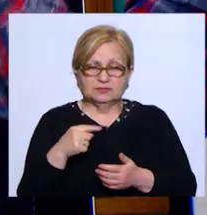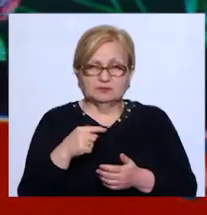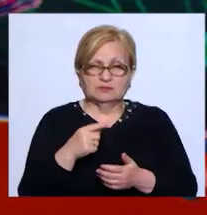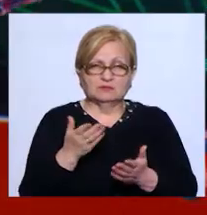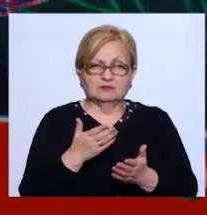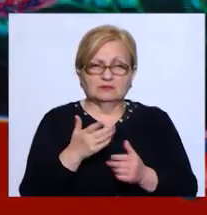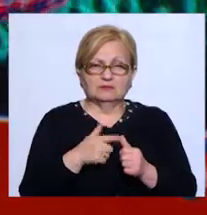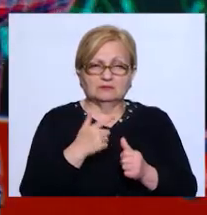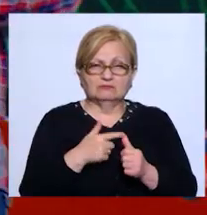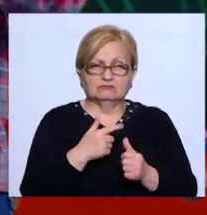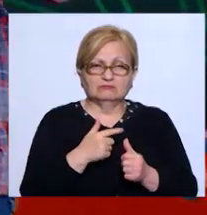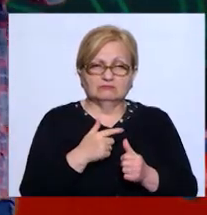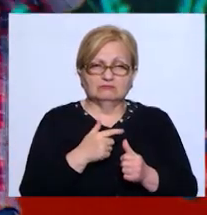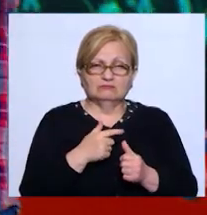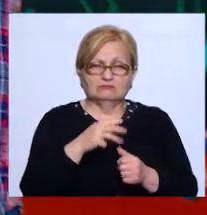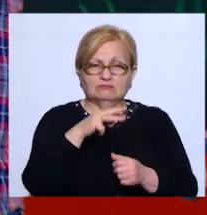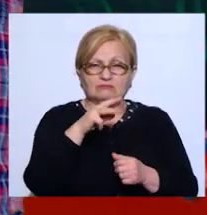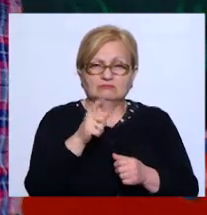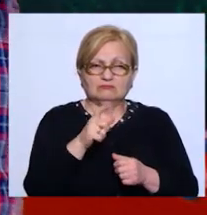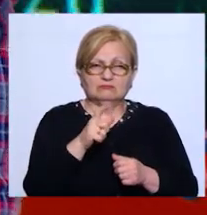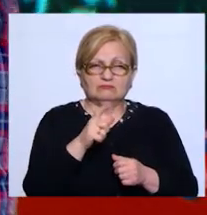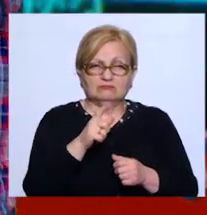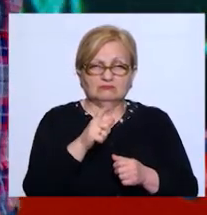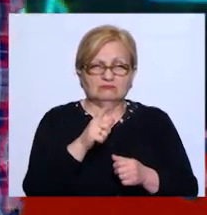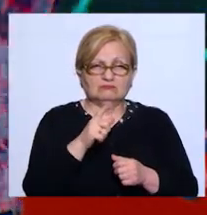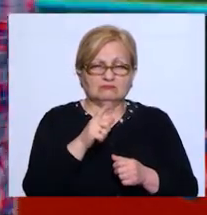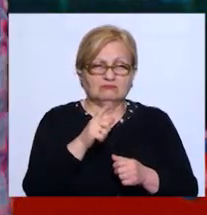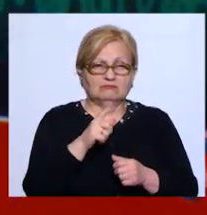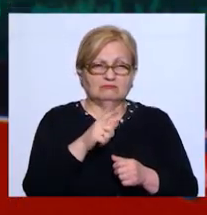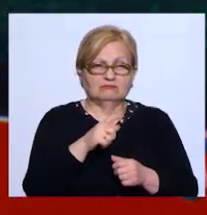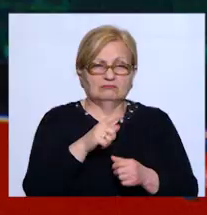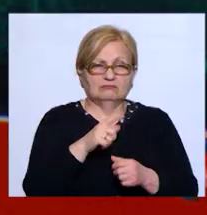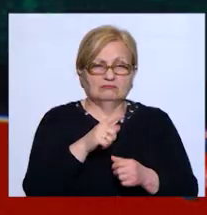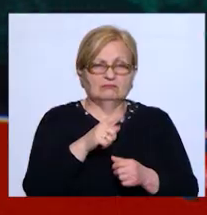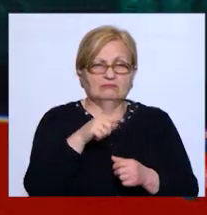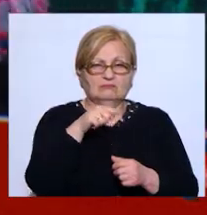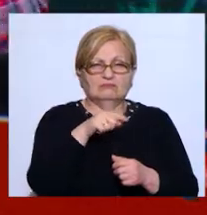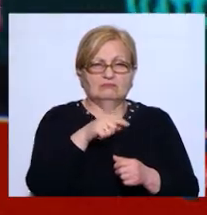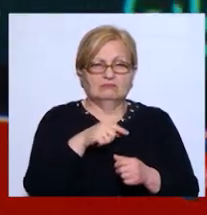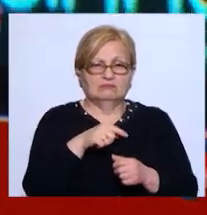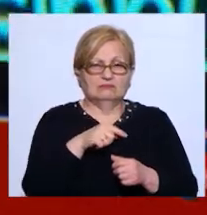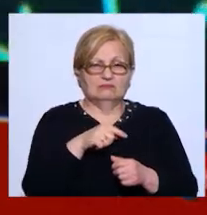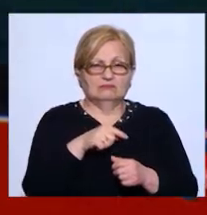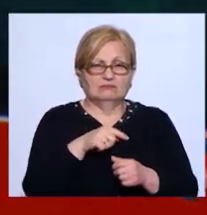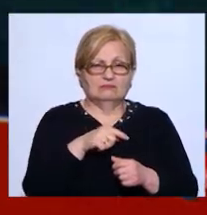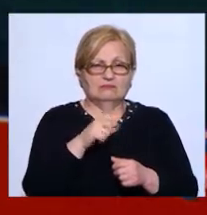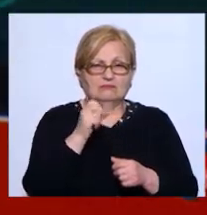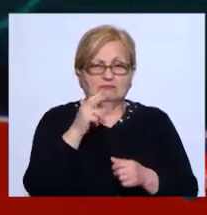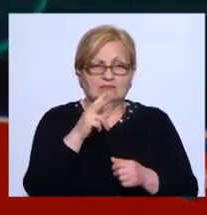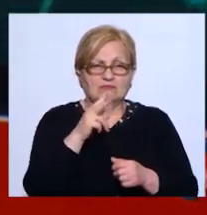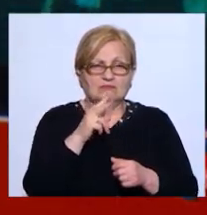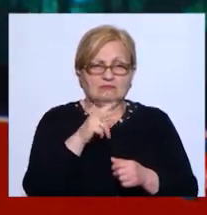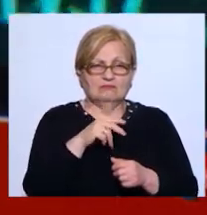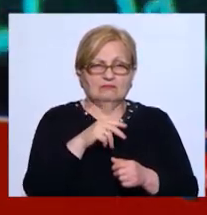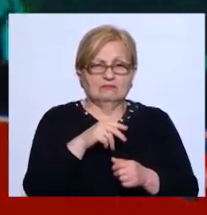რომელთა დასახელებისას აი ეს მე უკვე ყურში რაღაც ცუდად ხვდება. ნახეთ მაგალითად, ისევ ზემოდან ქვემოთ წავიკითხოთ.